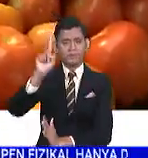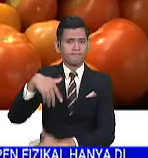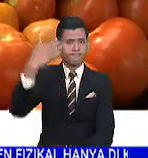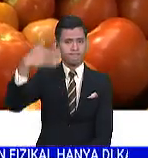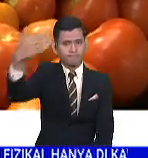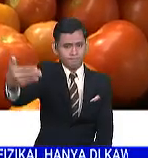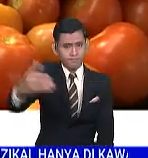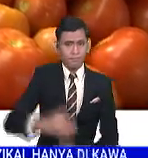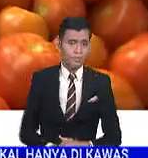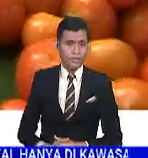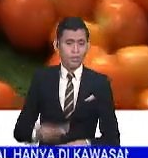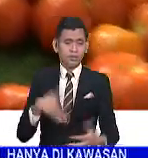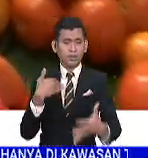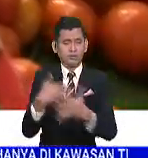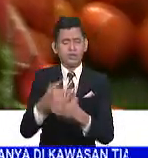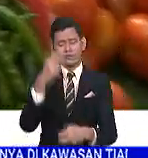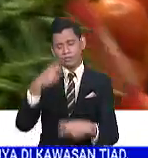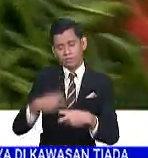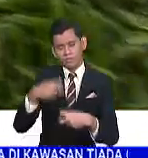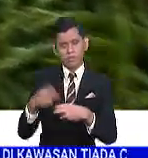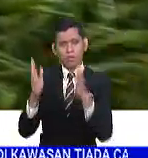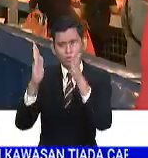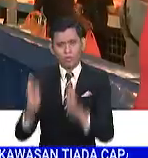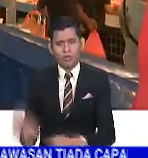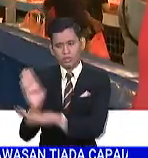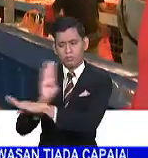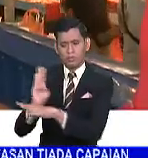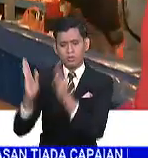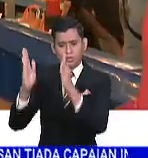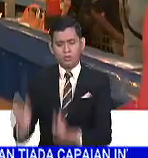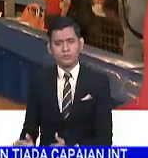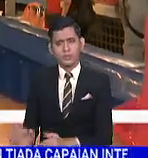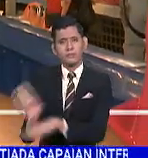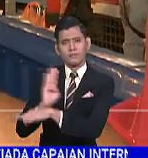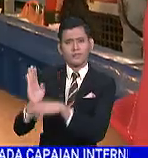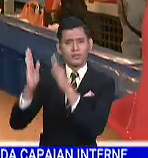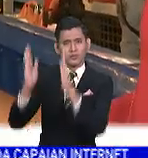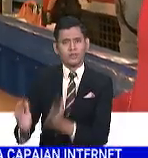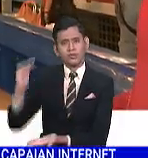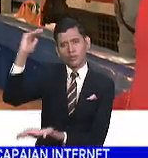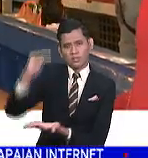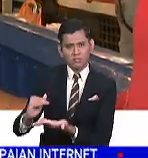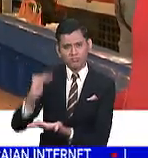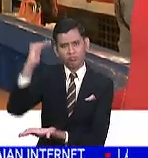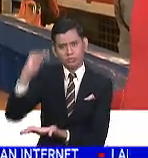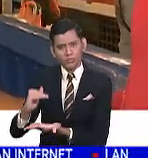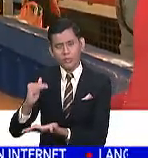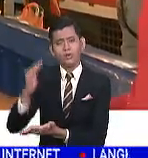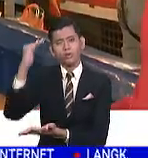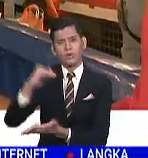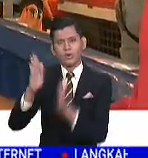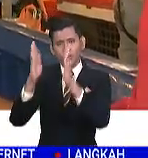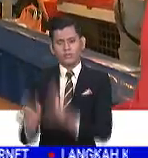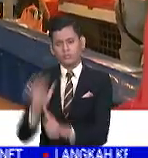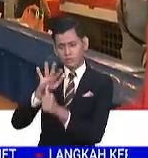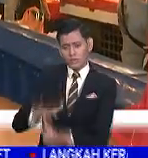semasa ke semasa sehingga menyukarkan para peniaga. Perniagaan terjejas sikitlah, kuranglah sambutan. Orang rasa